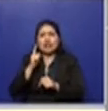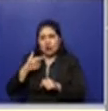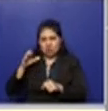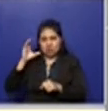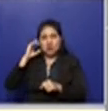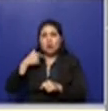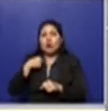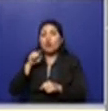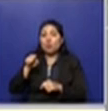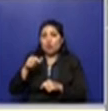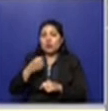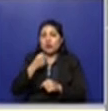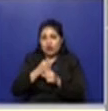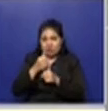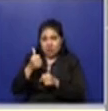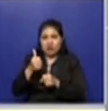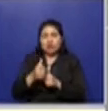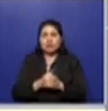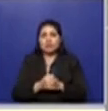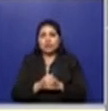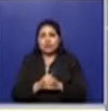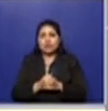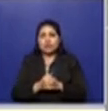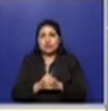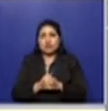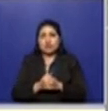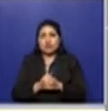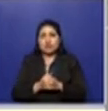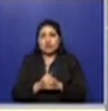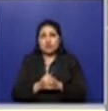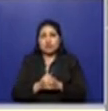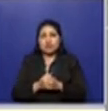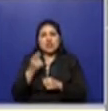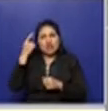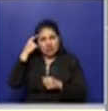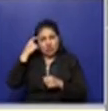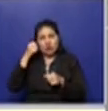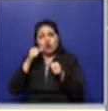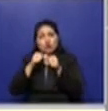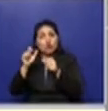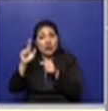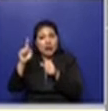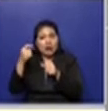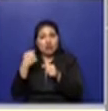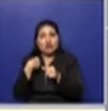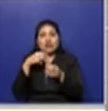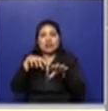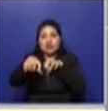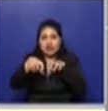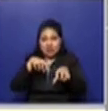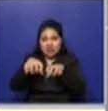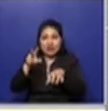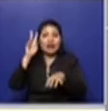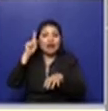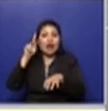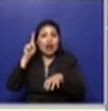ครับซึ่งอันนี้เนี่ยอยู่ที่คิดว่าอยู่ที่การจัดวาระข่าวนะครับให้ทันกับกระแสความนิ